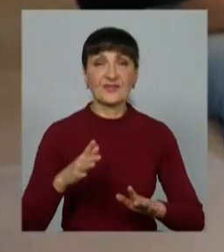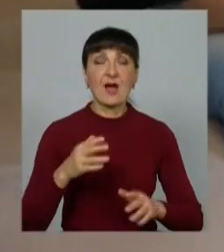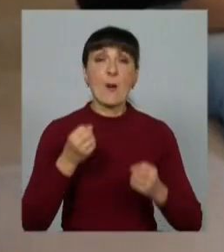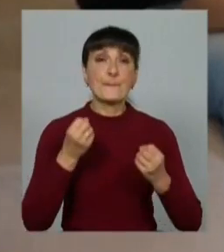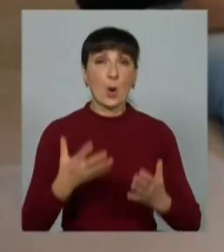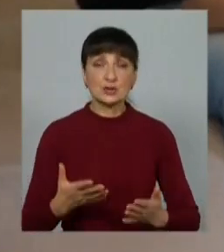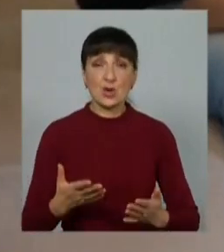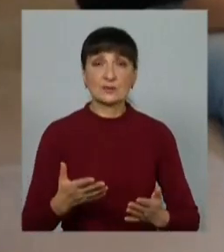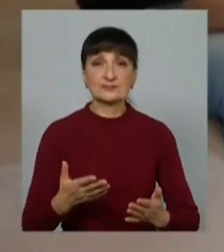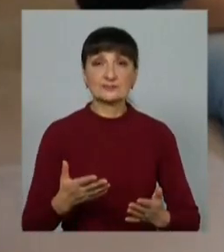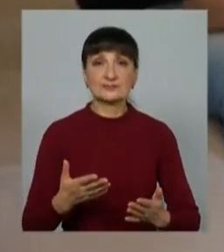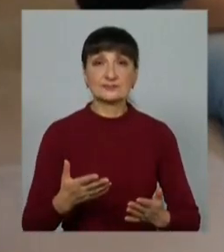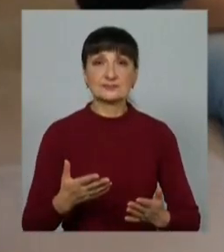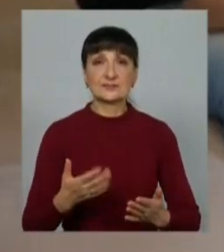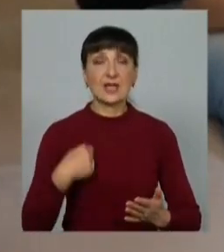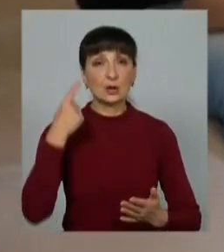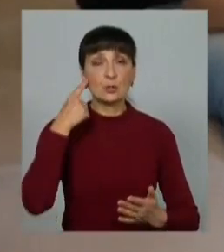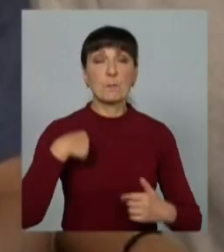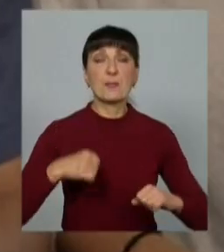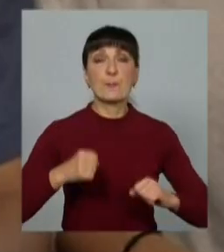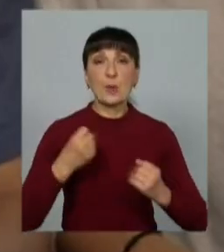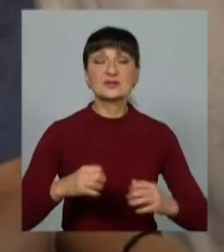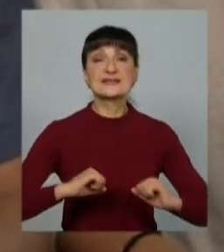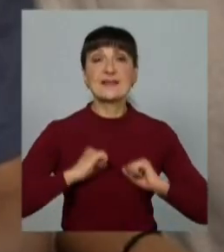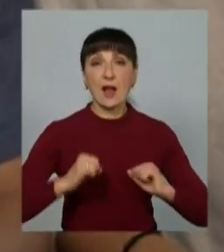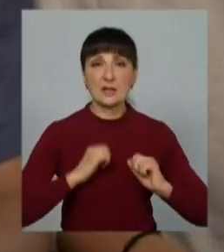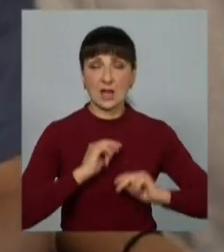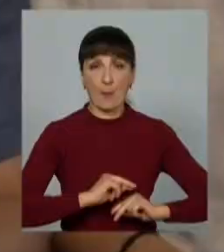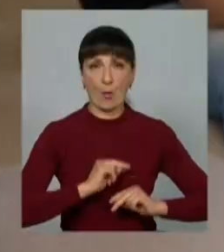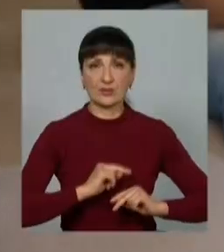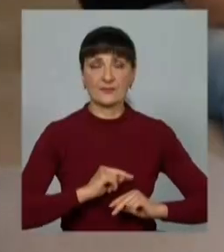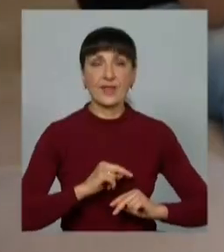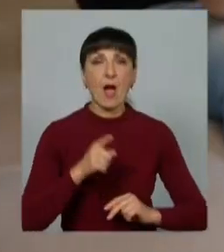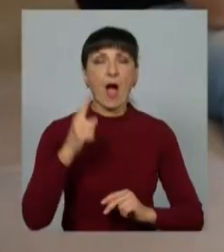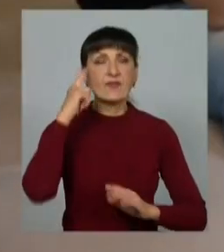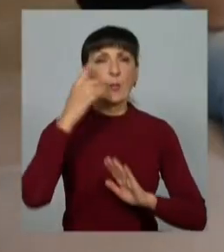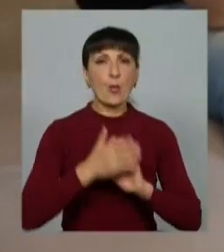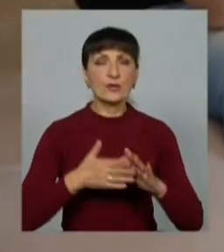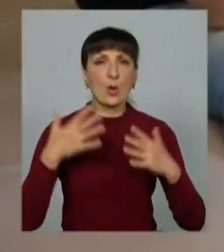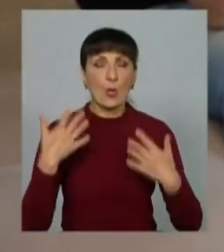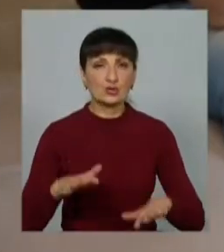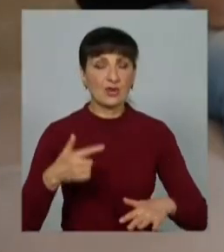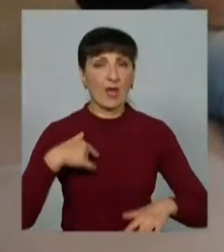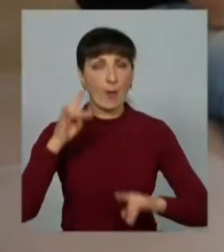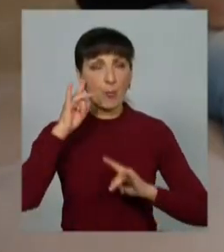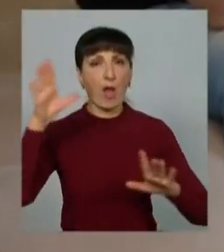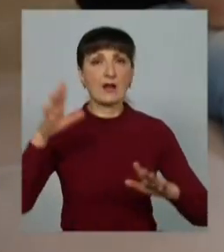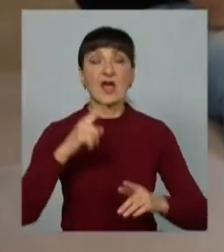просто... Мы усердно работали. А в какой момент вы поняли, что вот вы просыпаетесь, такой, черт возьми, я же